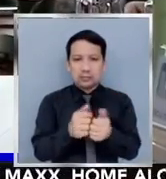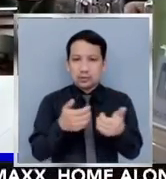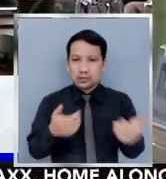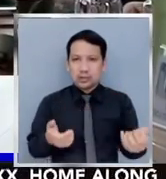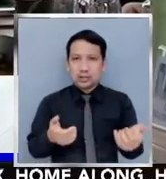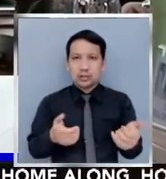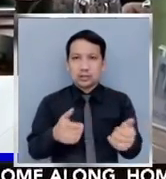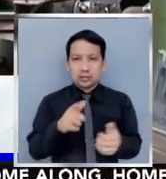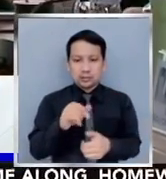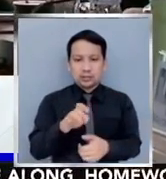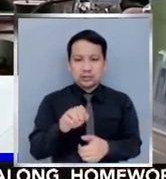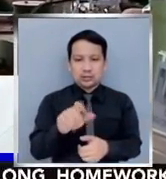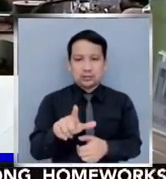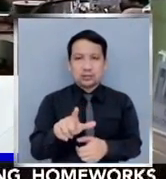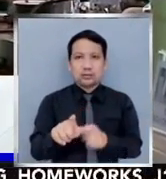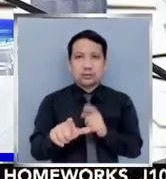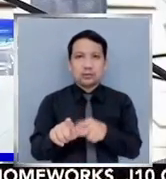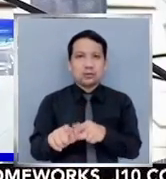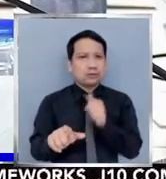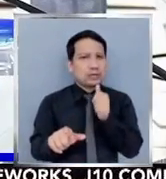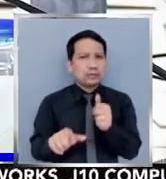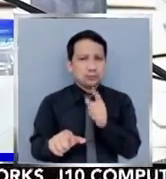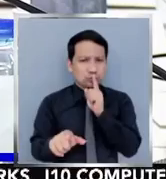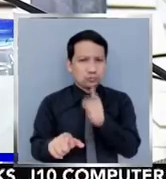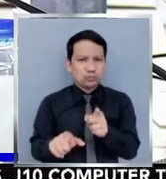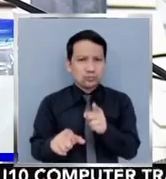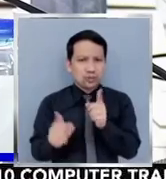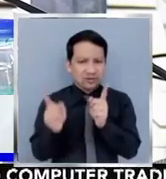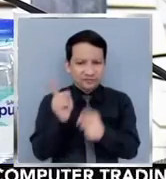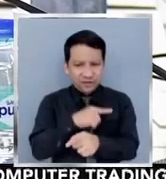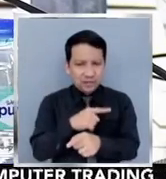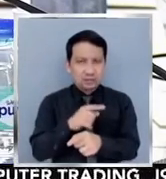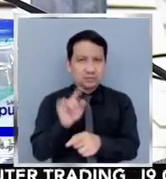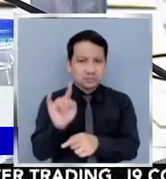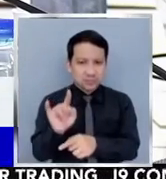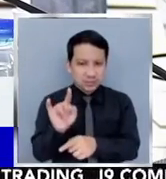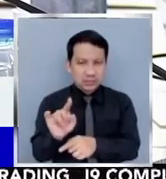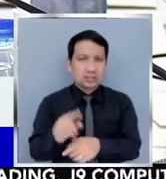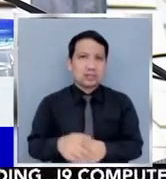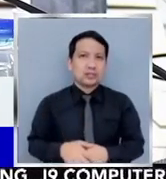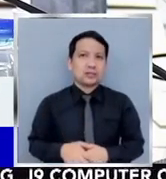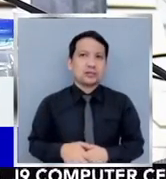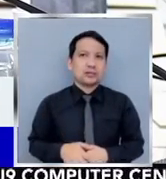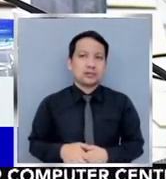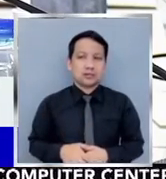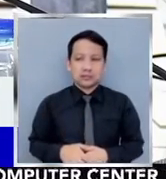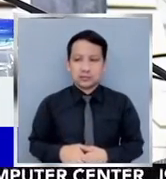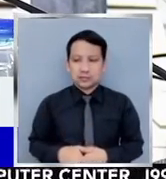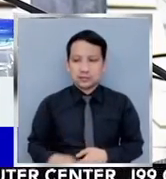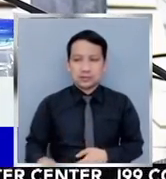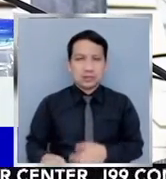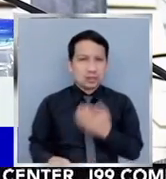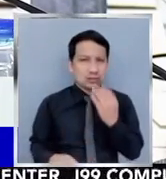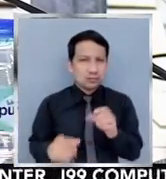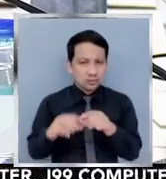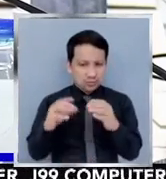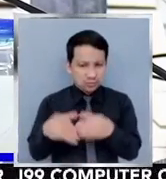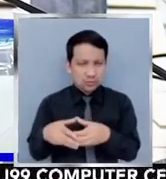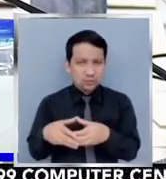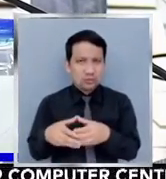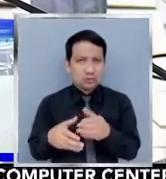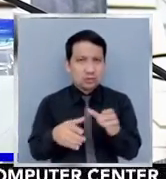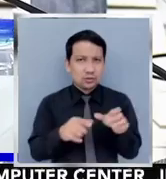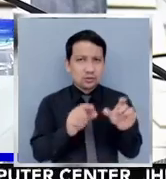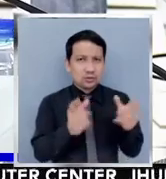hindi yung sudo o yung hindi tunay na media. I will still go for decriminalizing libel, pero siguro on certain groups, pag sa